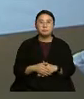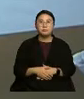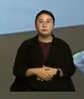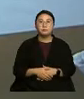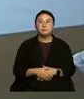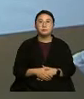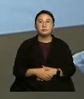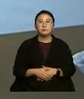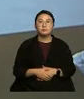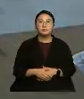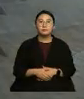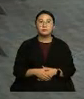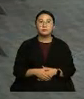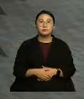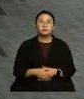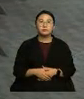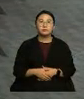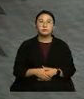설 기자가 취재했습니다